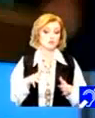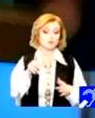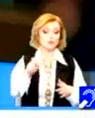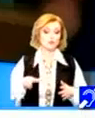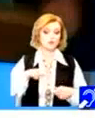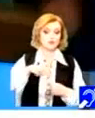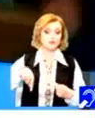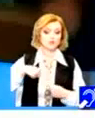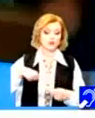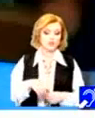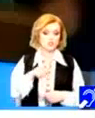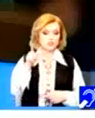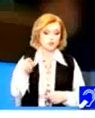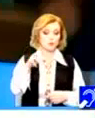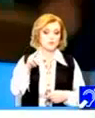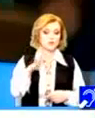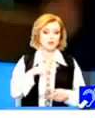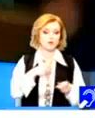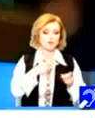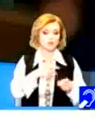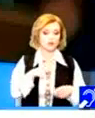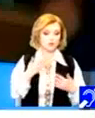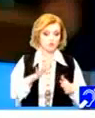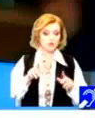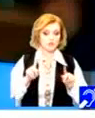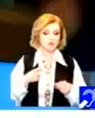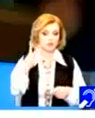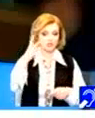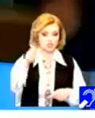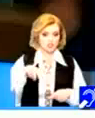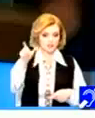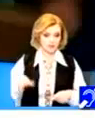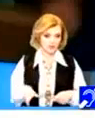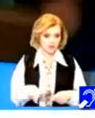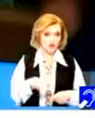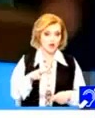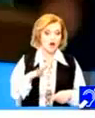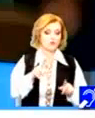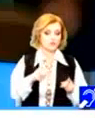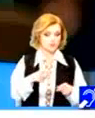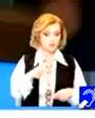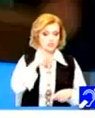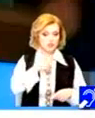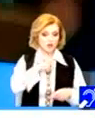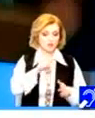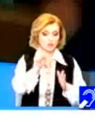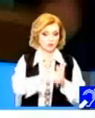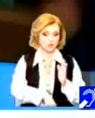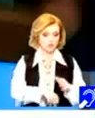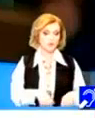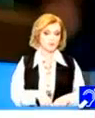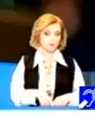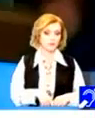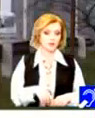Dubăsari, împușcat în fața locuinței sale, a fost reținuți 3 suspecți. Ei au fost acuzați de tentativă de omor de către așa zisele autorități din